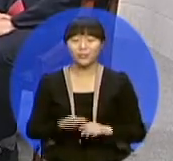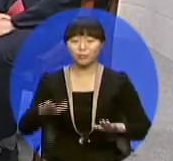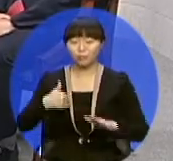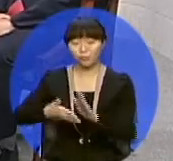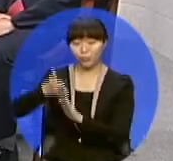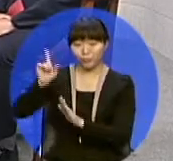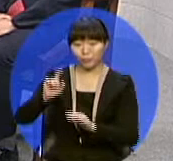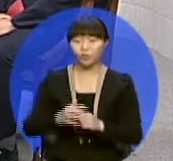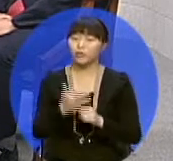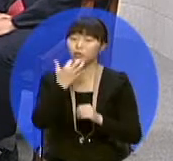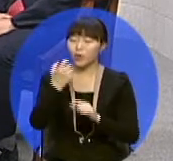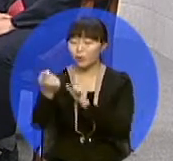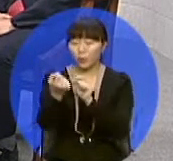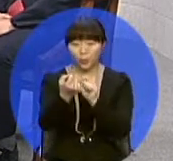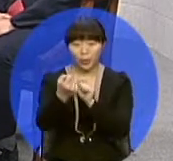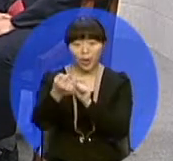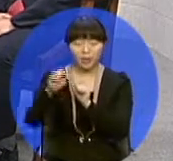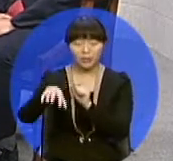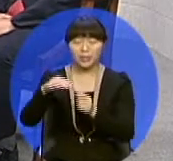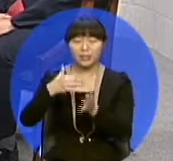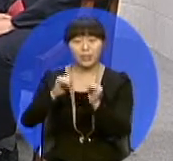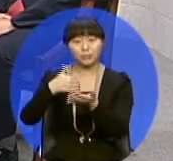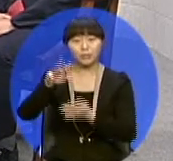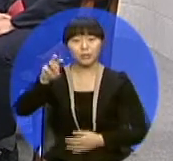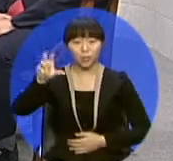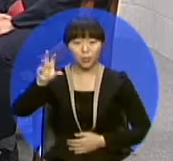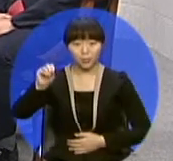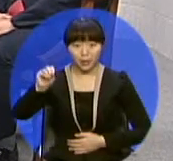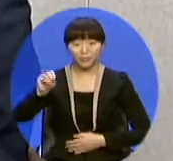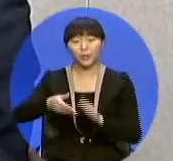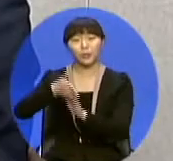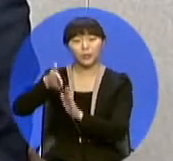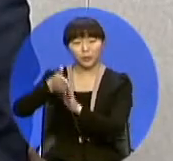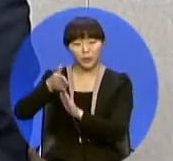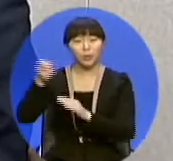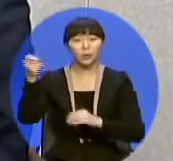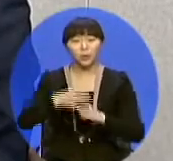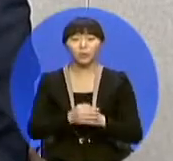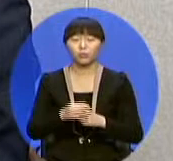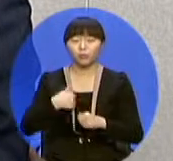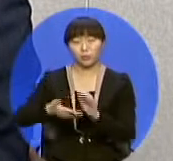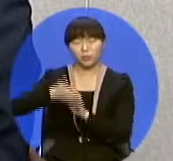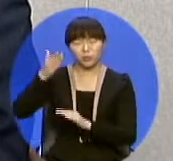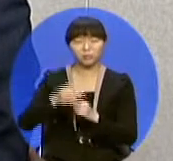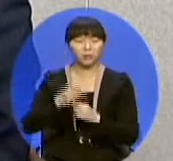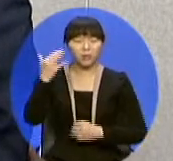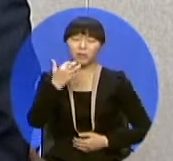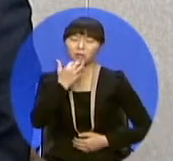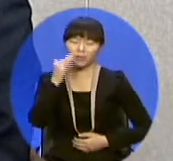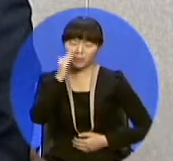광명시는 서울과 인접해 있는 인구 35만의 도시입니다. 그동안 광명시가